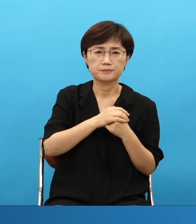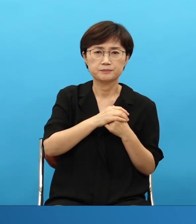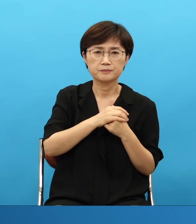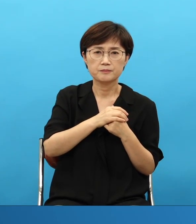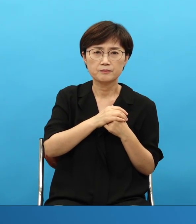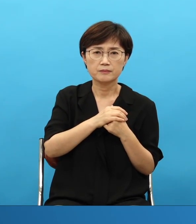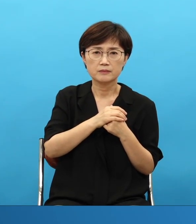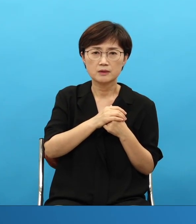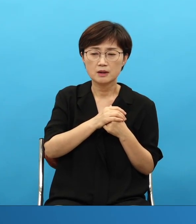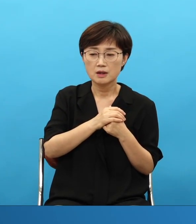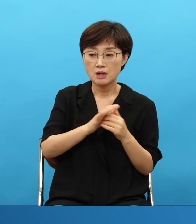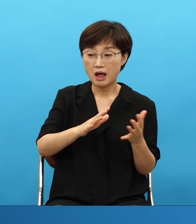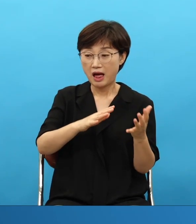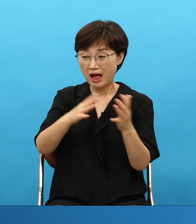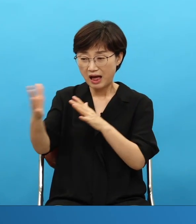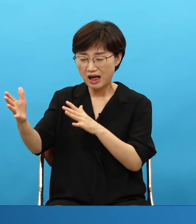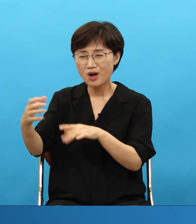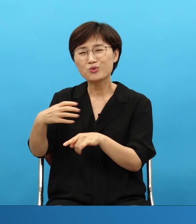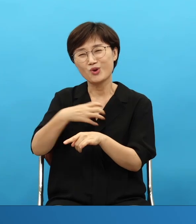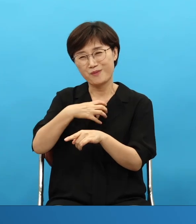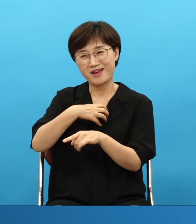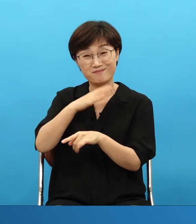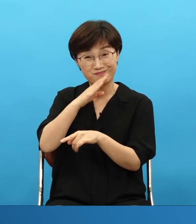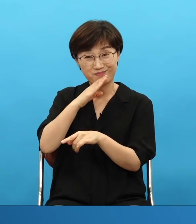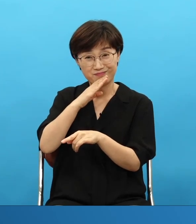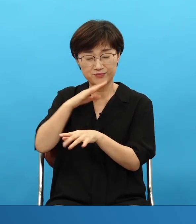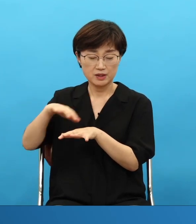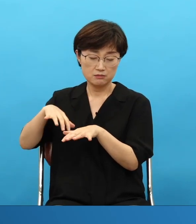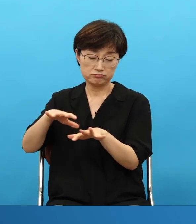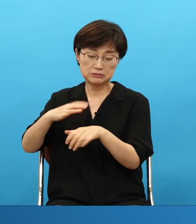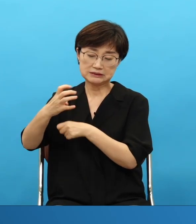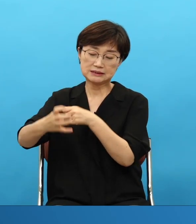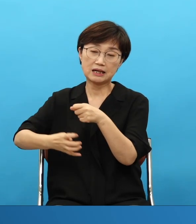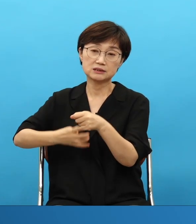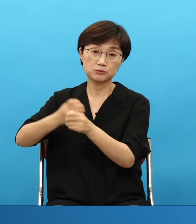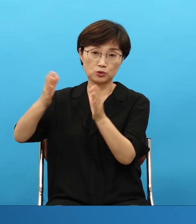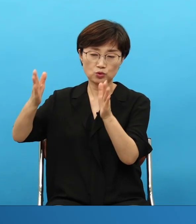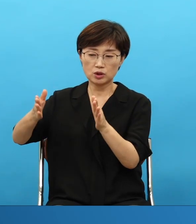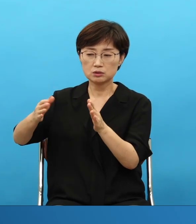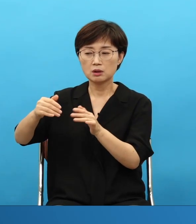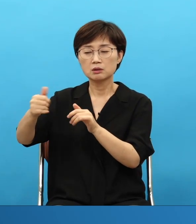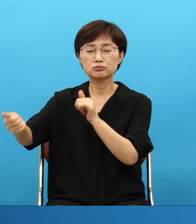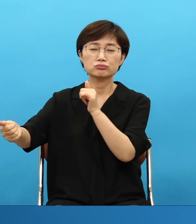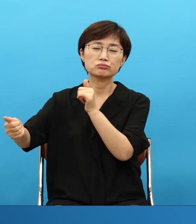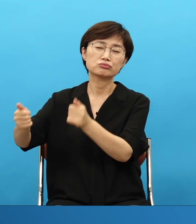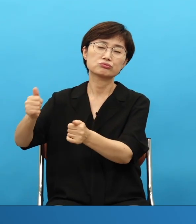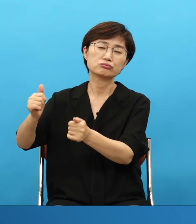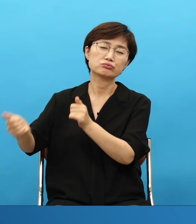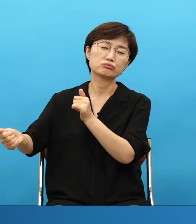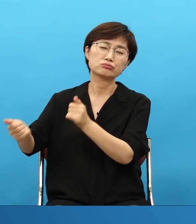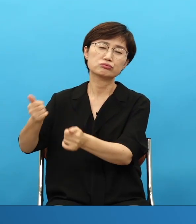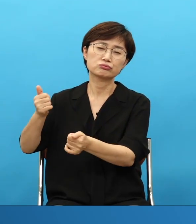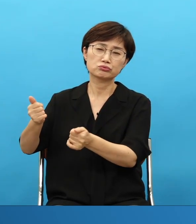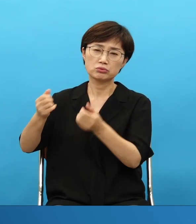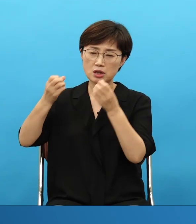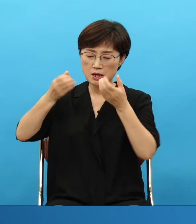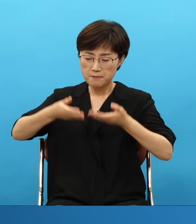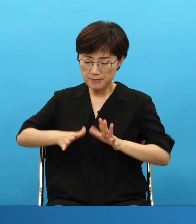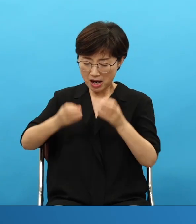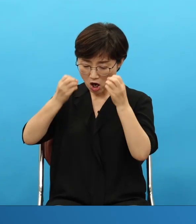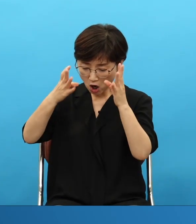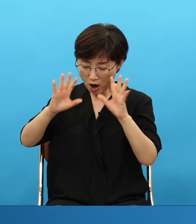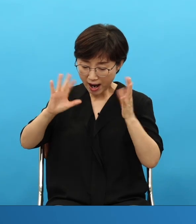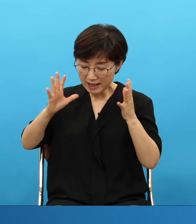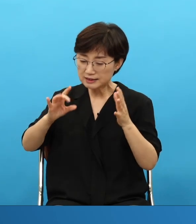되니까 하나씩 40년 동안 그랬다. You can't kill them all at once. So over the course of 40 years, one by 그래서 one. 새로 태어난 인물 데리고 들어갔다니까. And